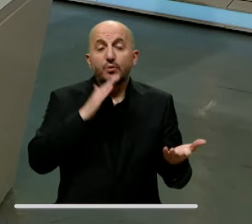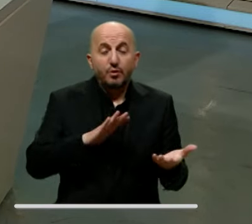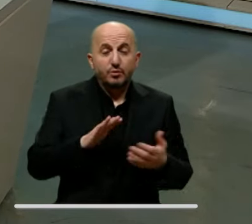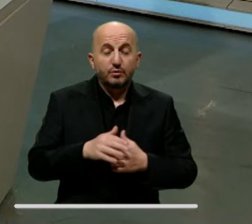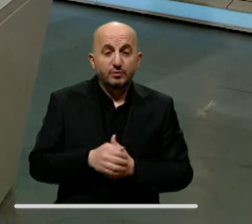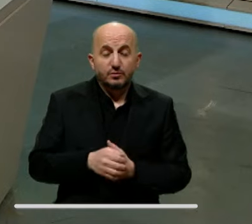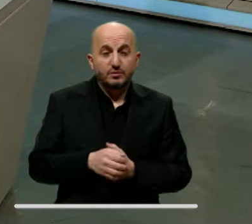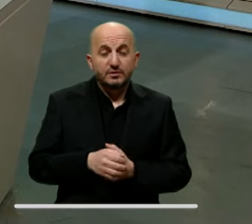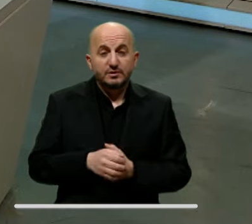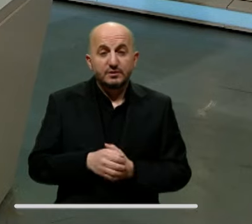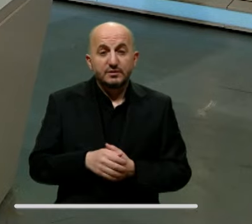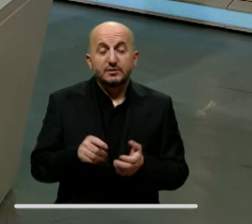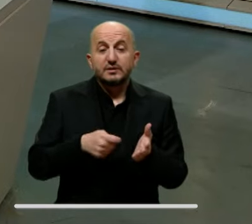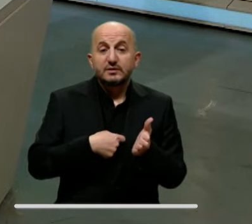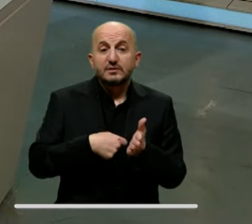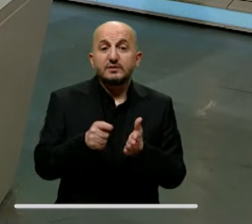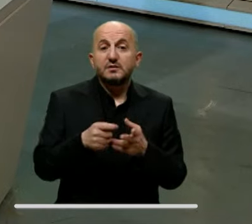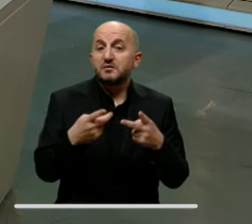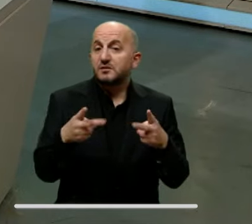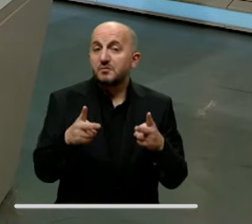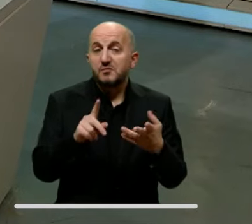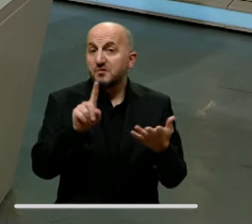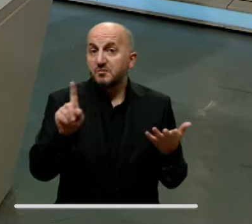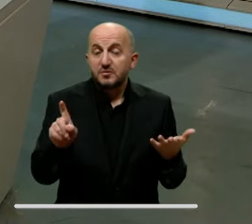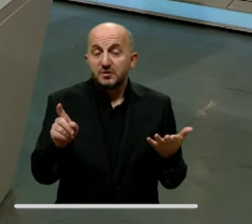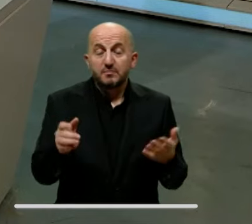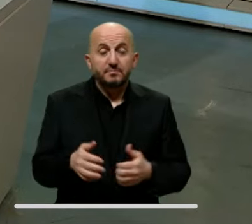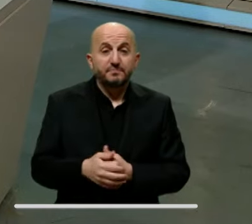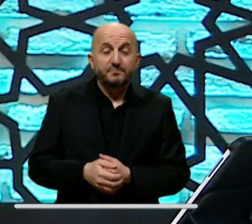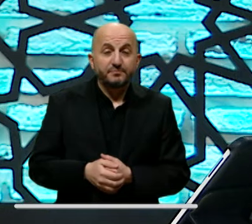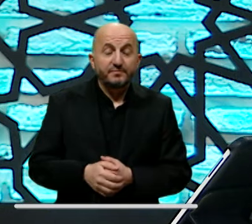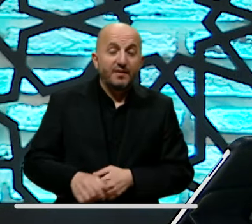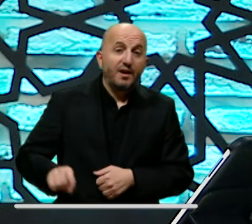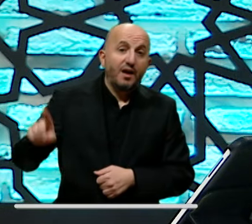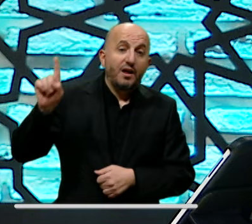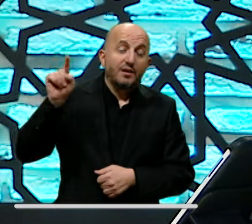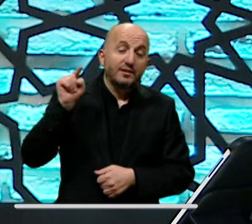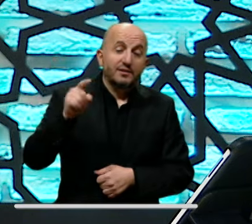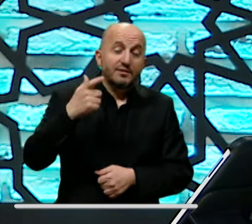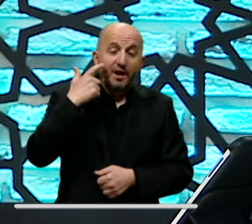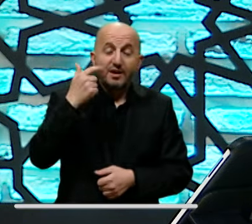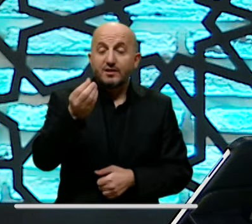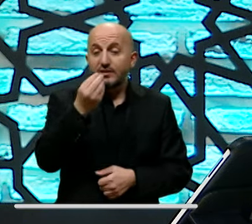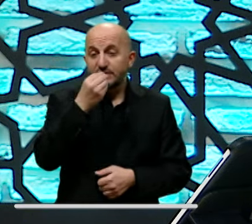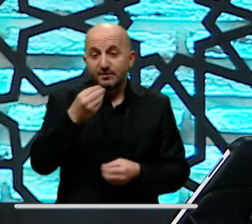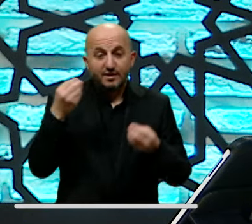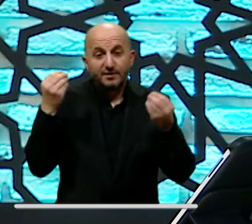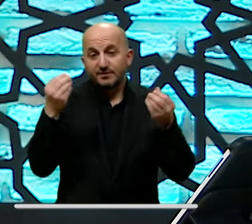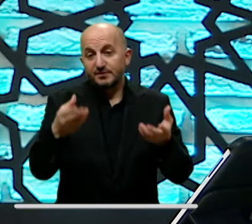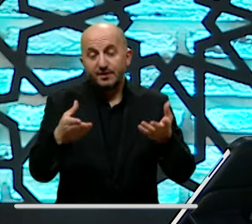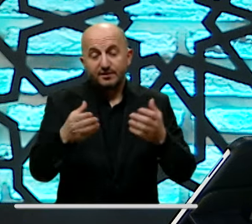yok sildirebilir miyim yani H Cenabı Allah sana hayırlı rızıklar ihsan etsin Hasan